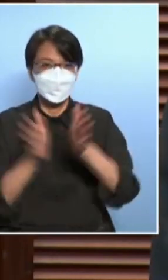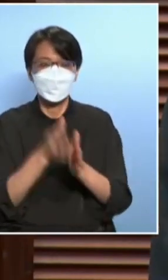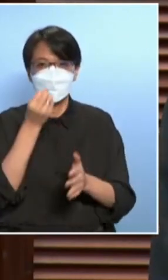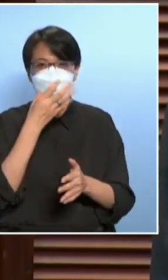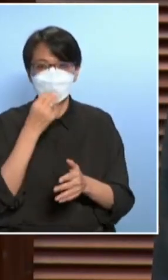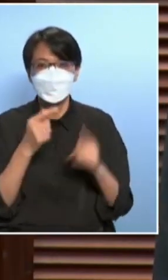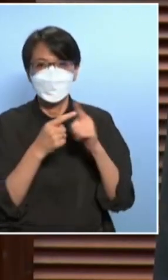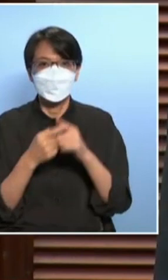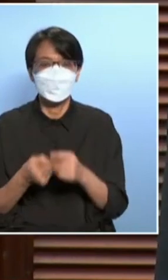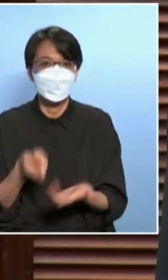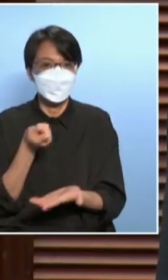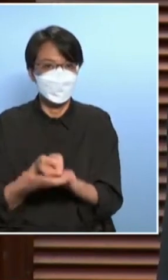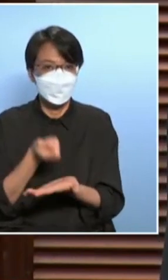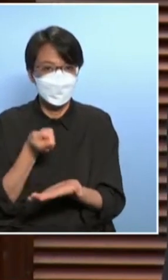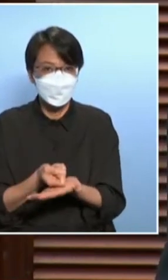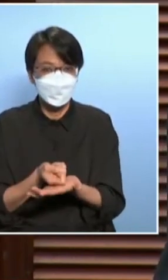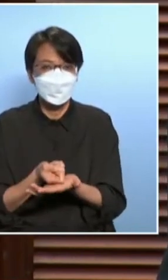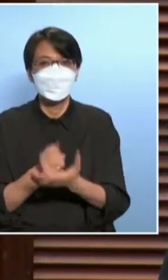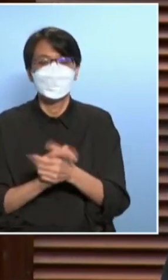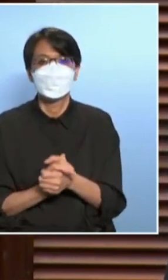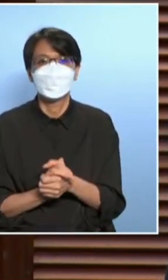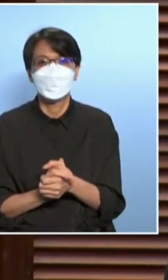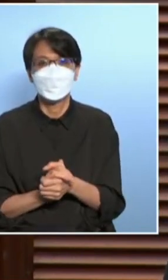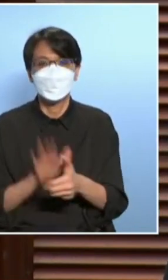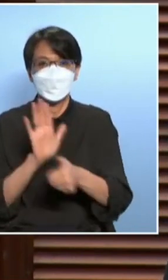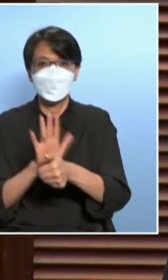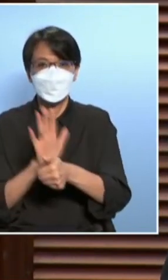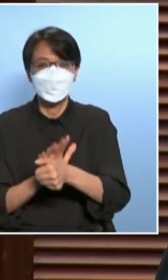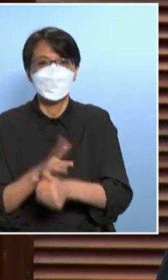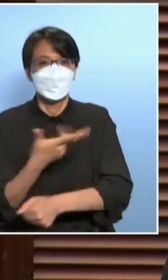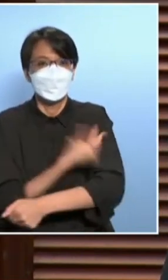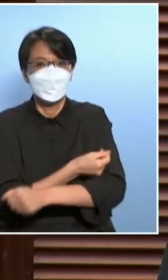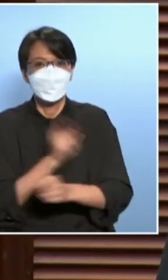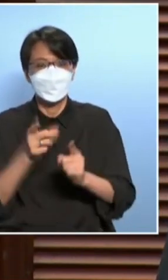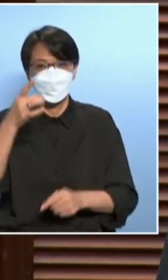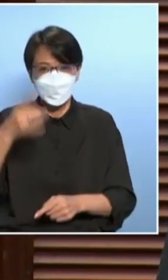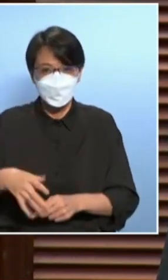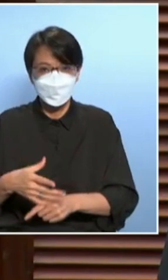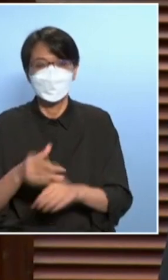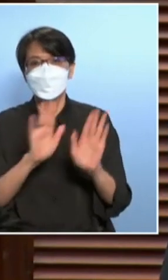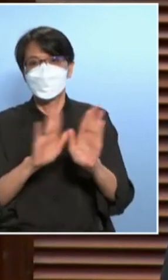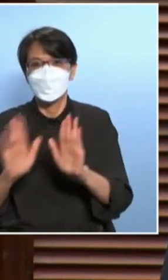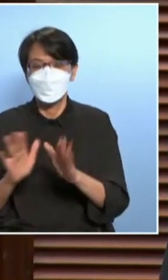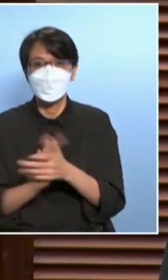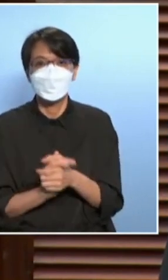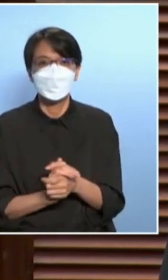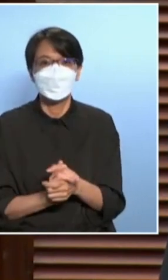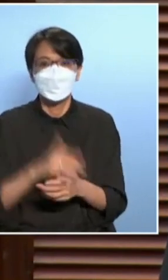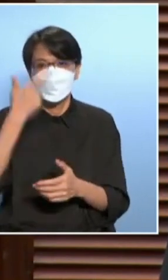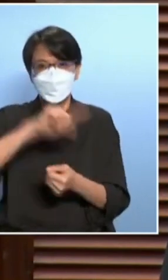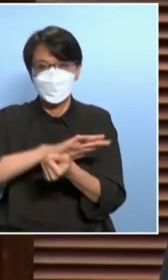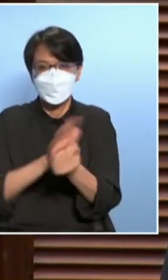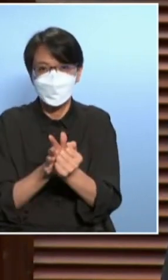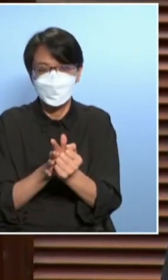低廉嘅嘅價錢去到接受到，甚至係即係免費可以接受到個服務。特別係面對啲新冠